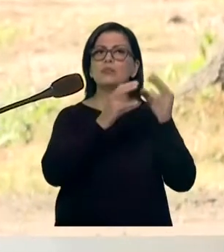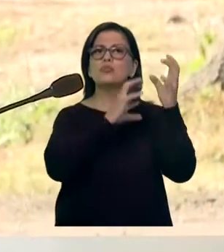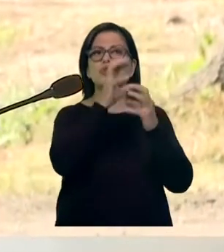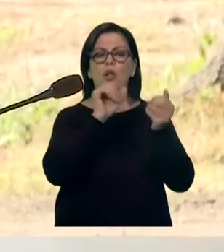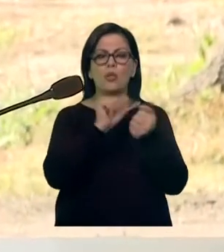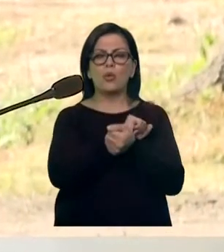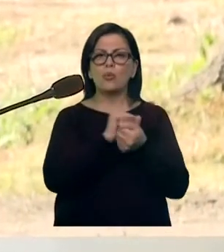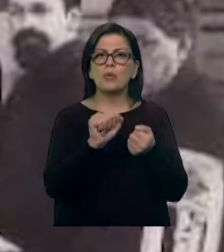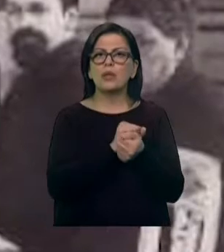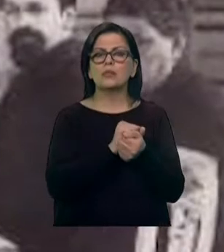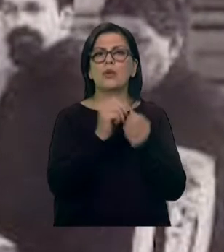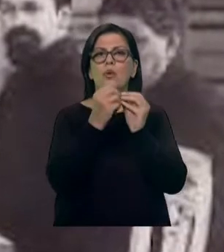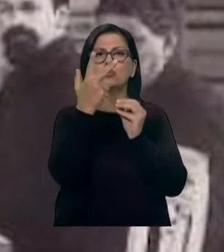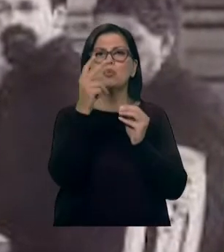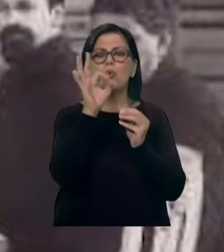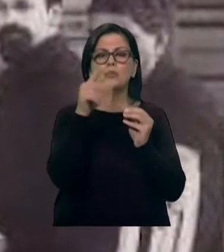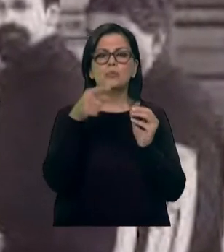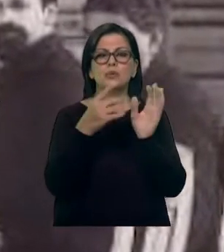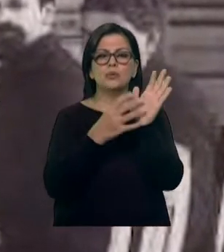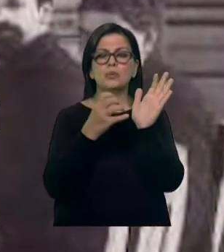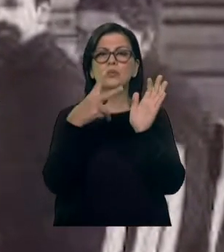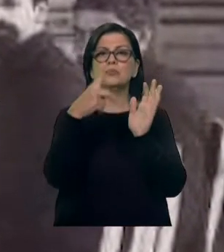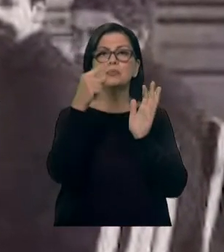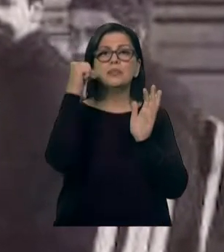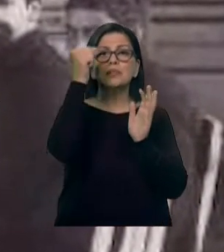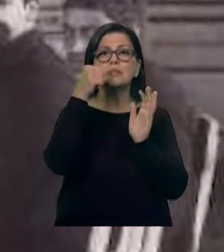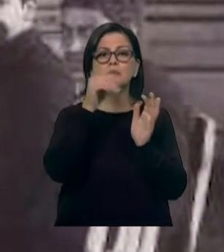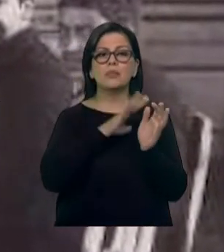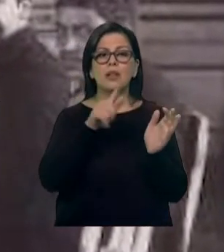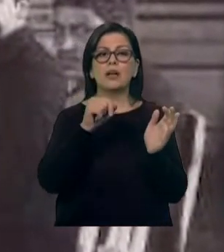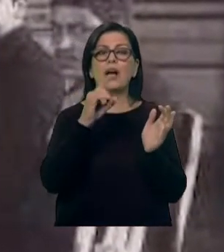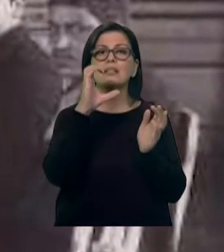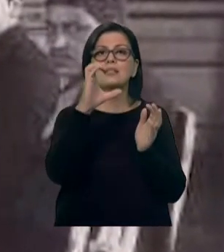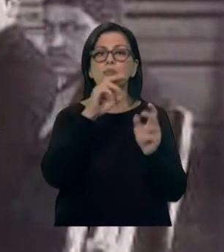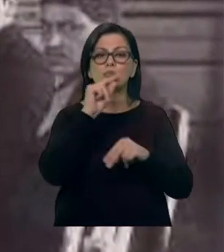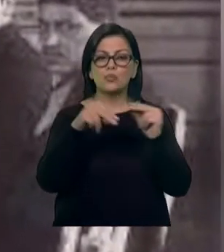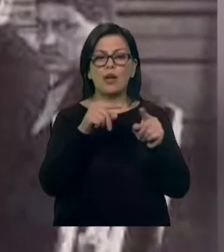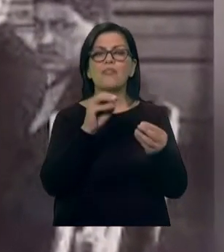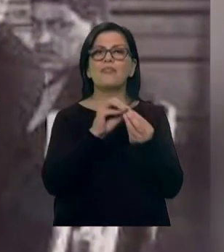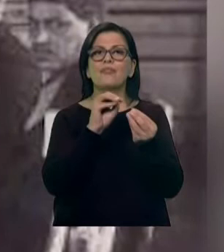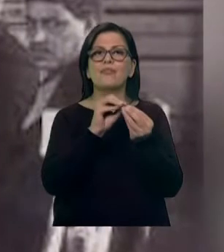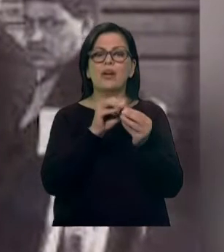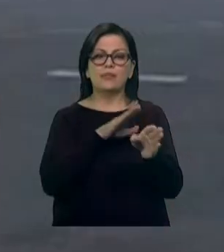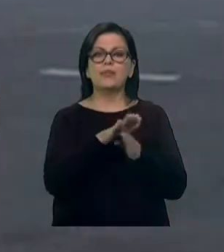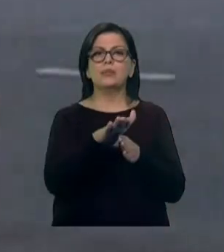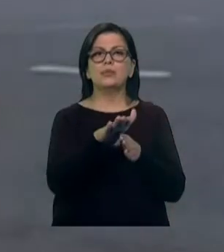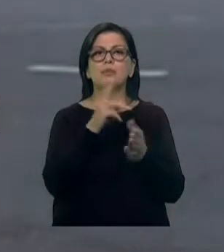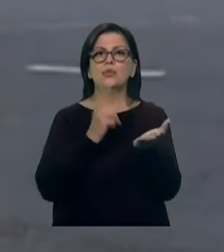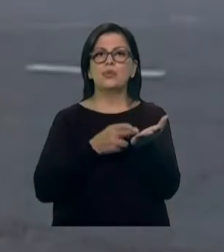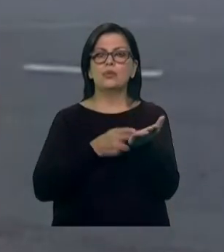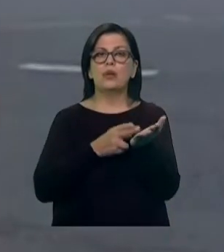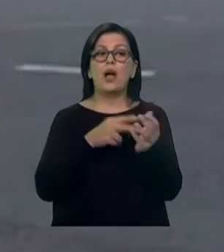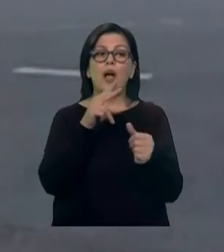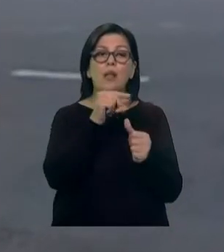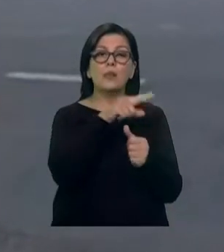sənədlərə, o cümlədən 13 oktyabr 1921-ci il tarixli Qars müqaviləsinə də sadiq olduqlarını bir daha təsdiqlədilər. Ermənistan